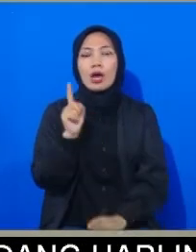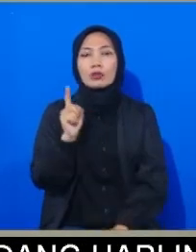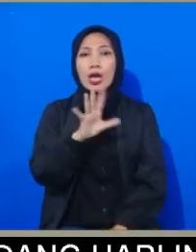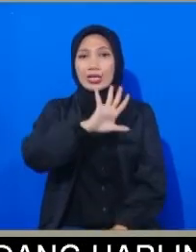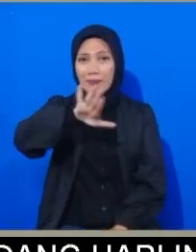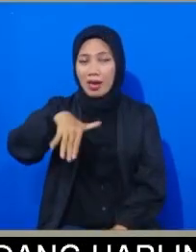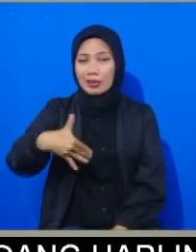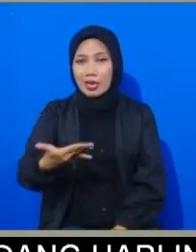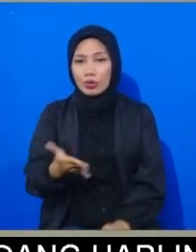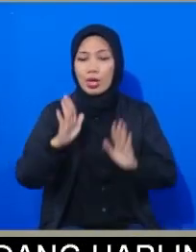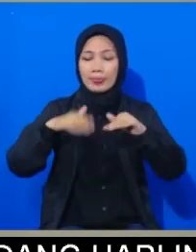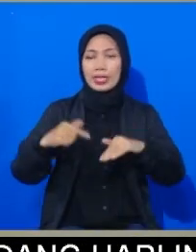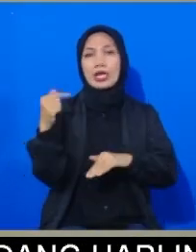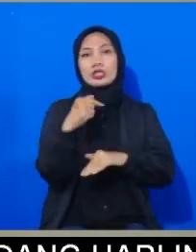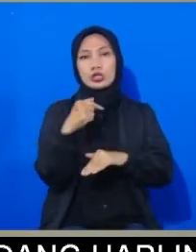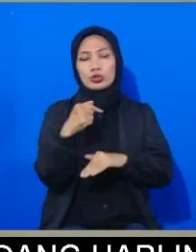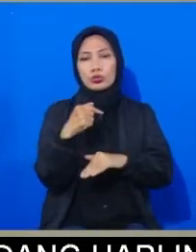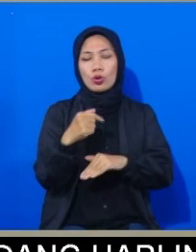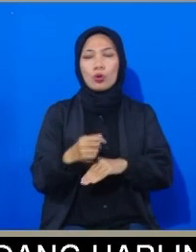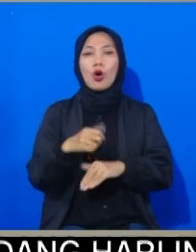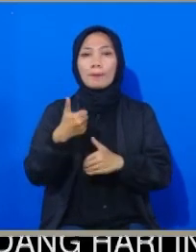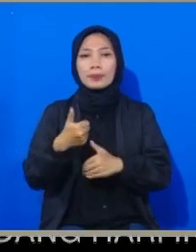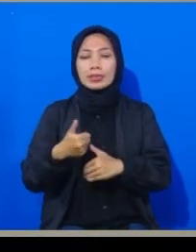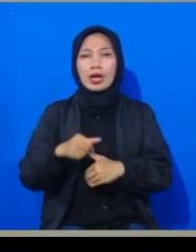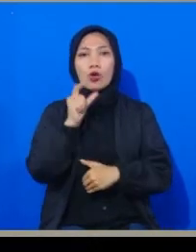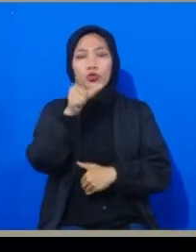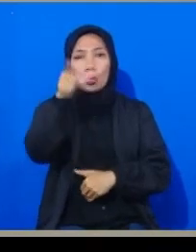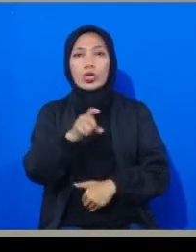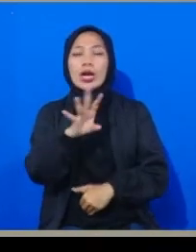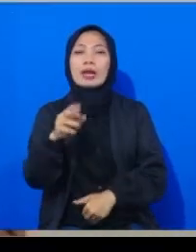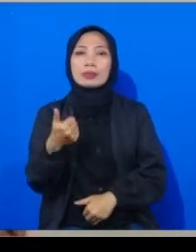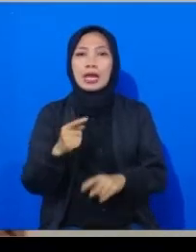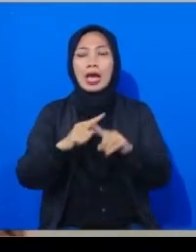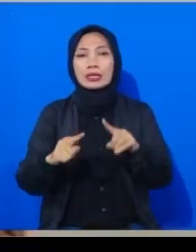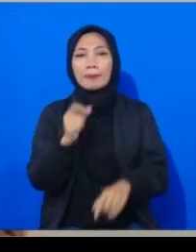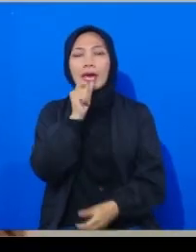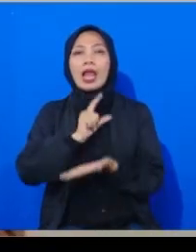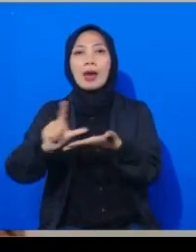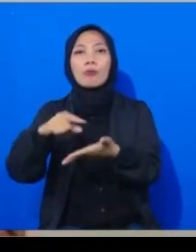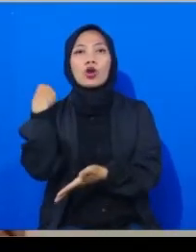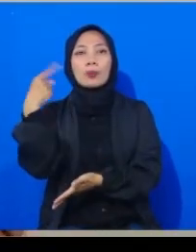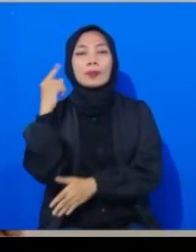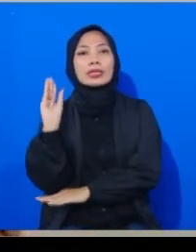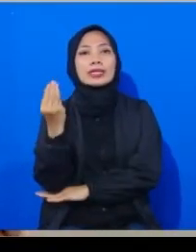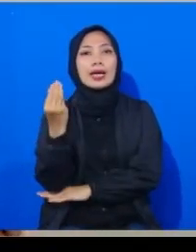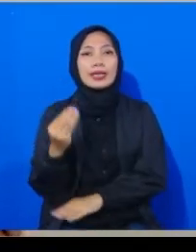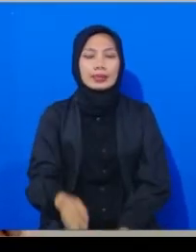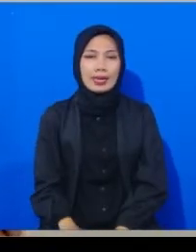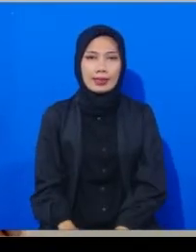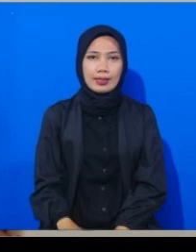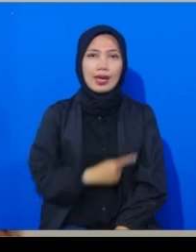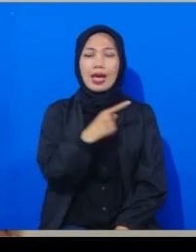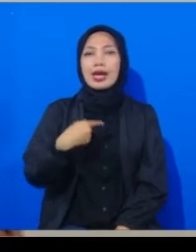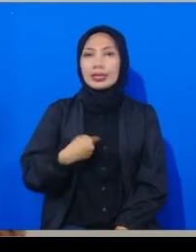5 tahun dan harus sepengetahuan Pemprov DKI Jakarta. Ini harus melakukan ini edukasi kepada